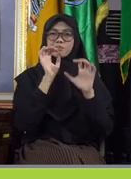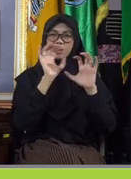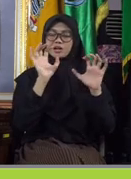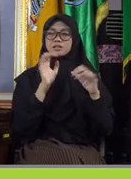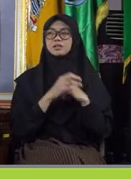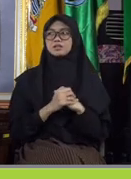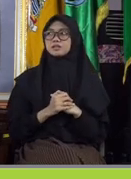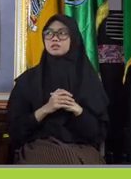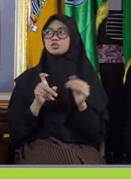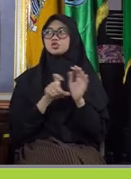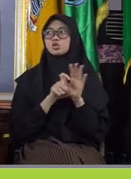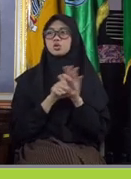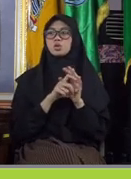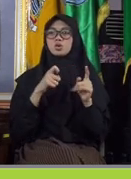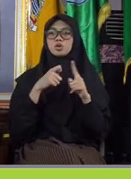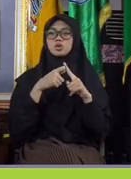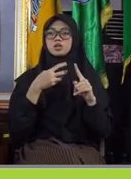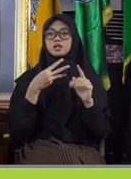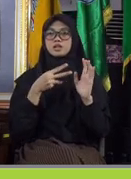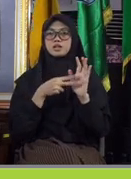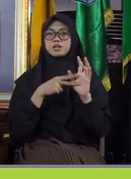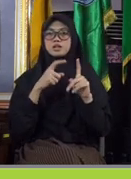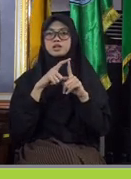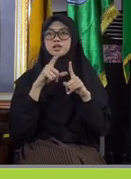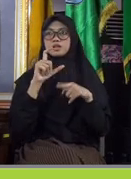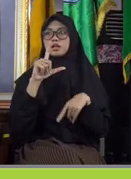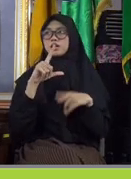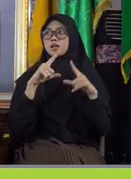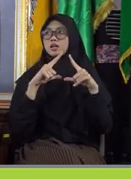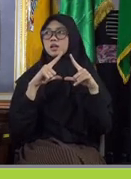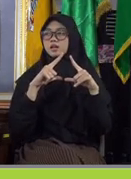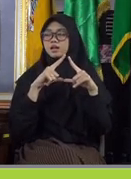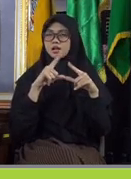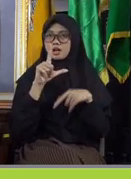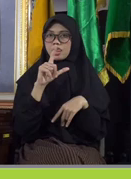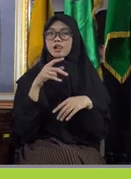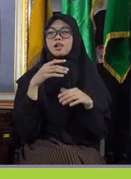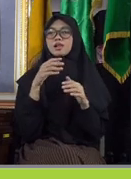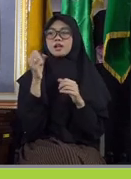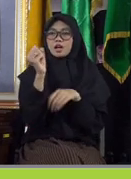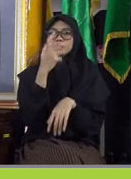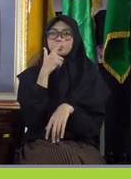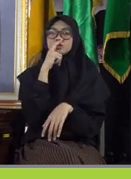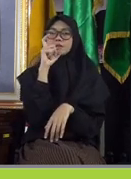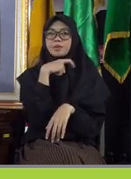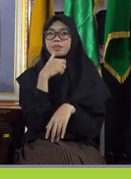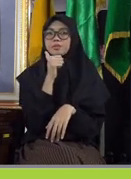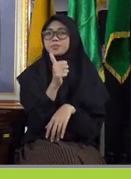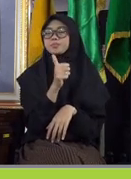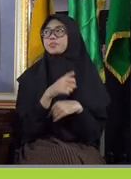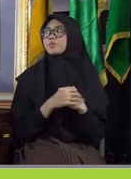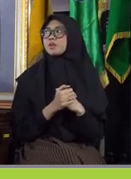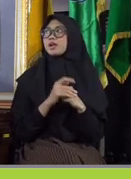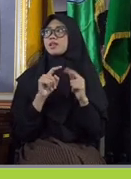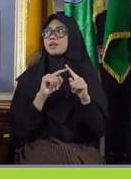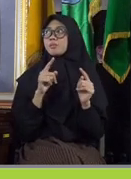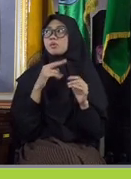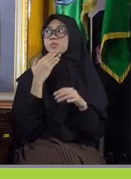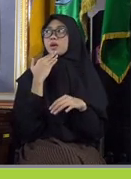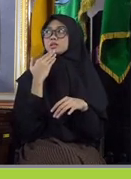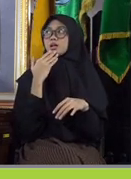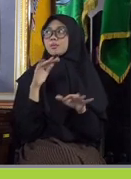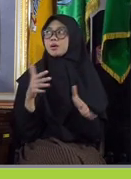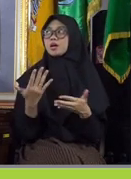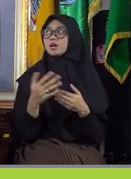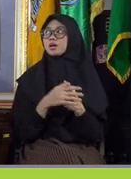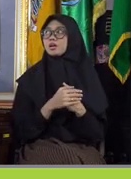Kendal merespon jadi kita kasih stempel sudah direspon dikasih fotonya dikasih gambarnya dan biasanya Pak